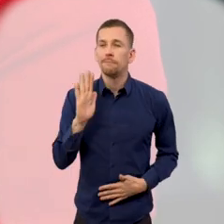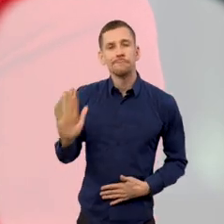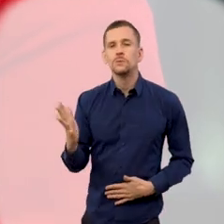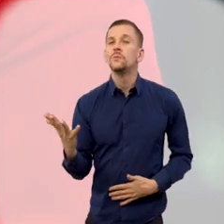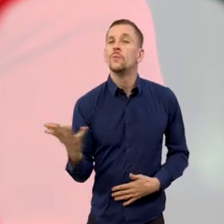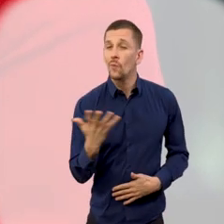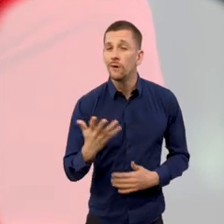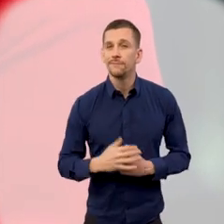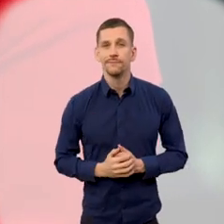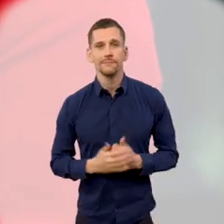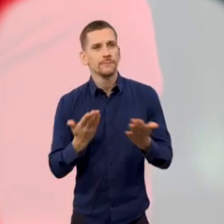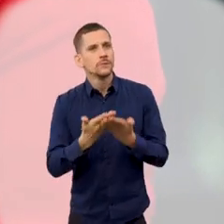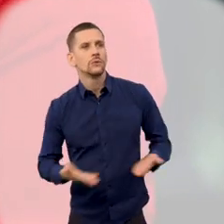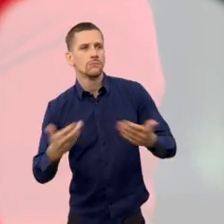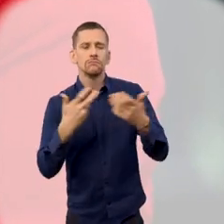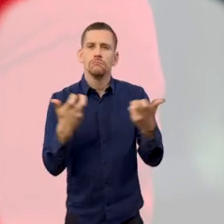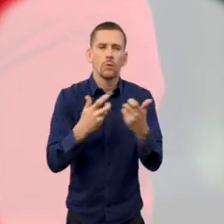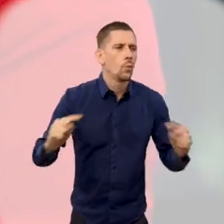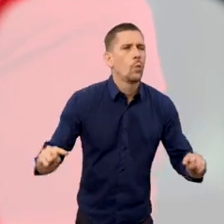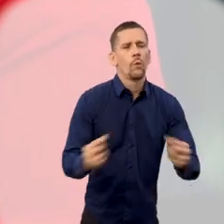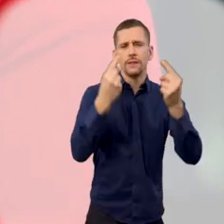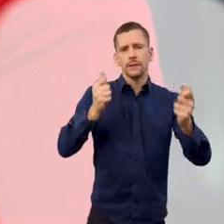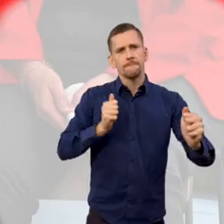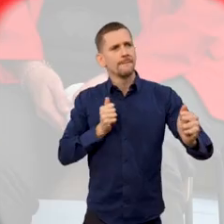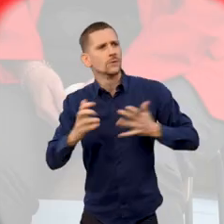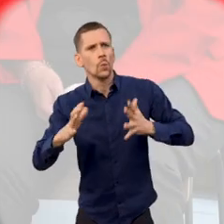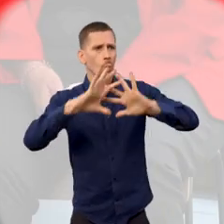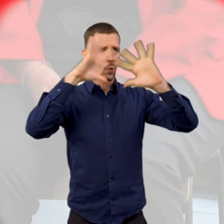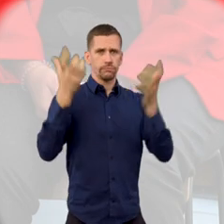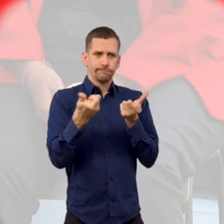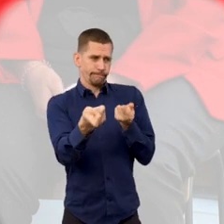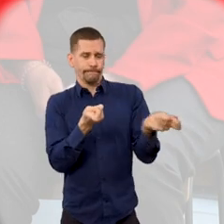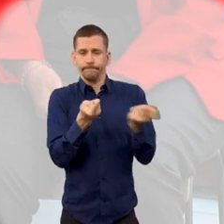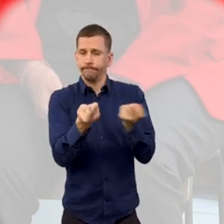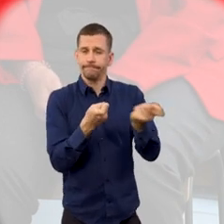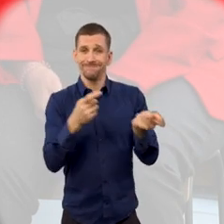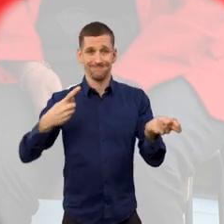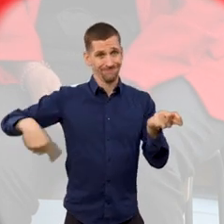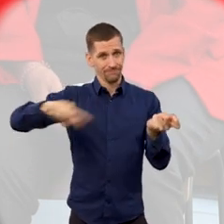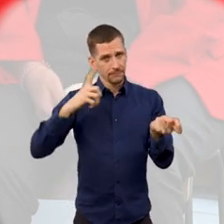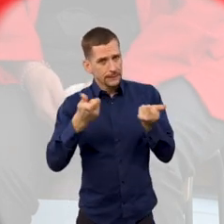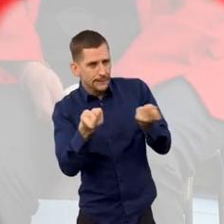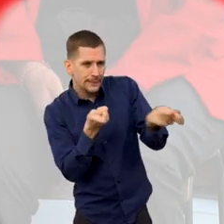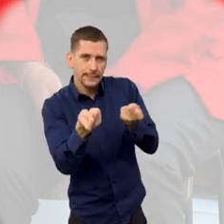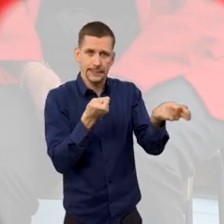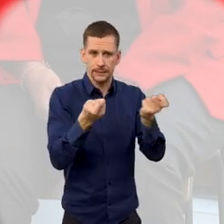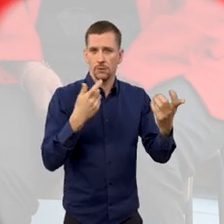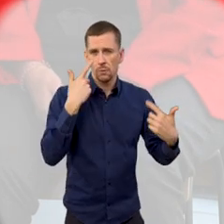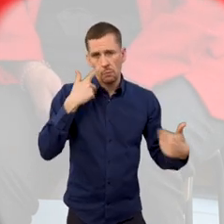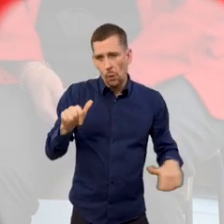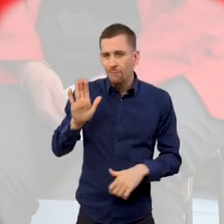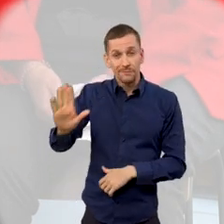ont ces qualités-là. Et puis, je dirais aussi, au niveau du côté humain, elles apportent, je